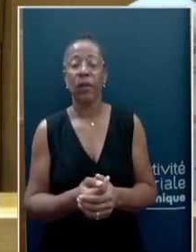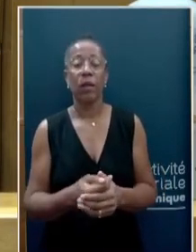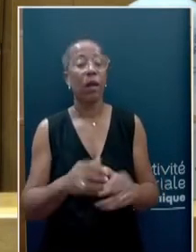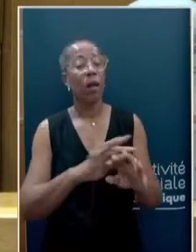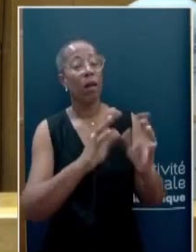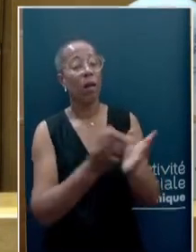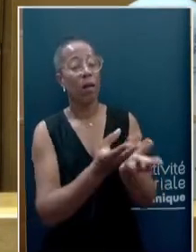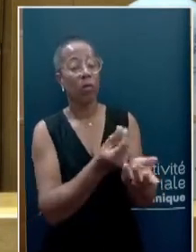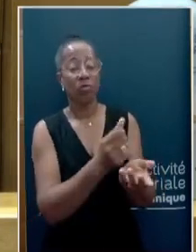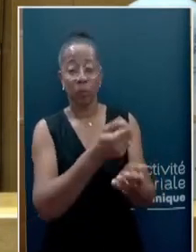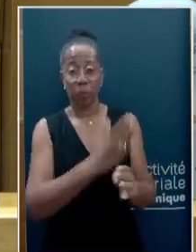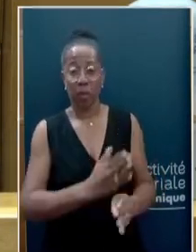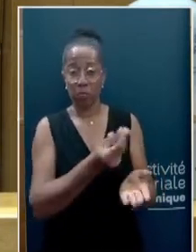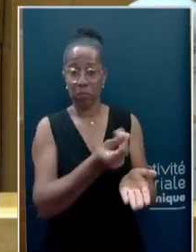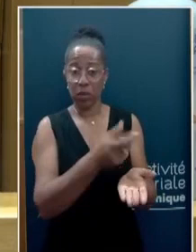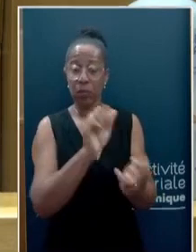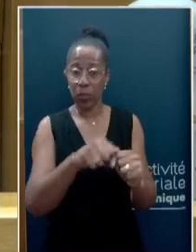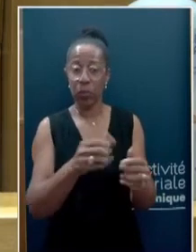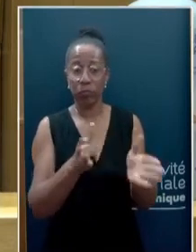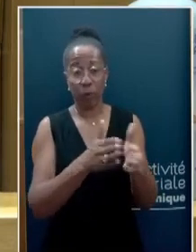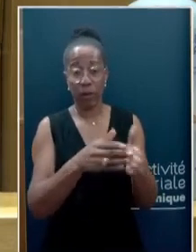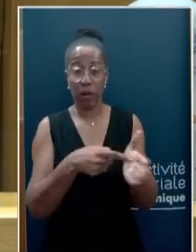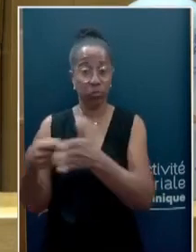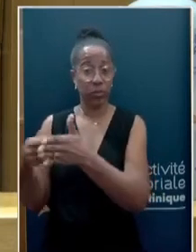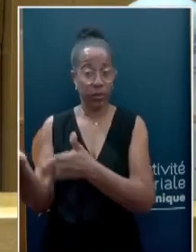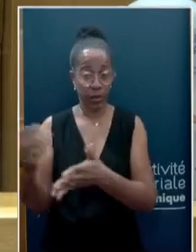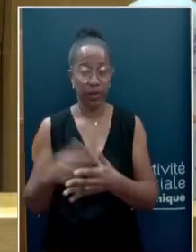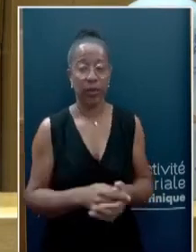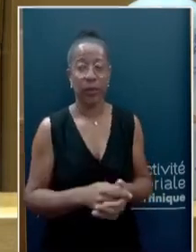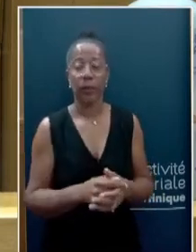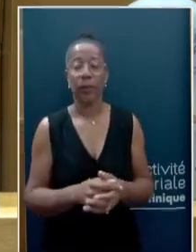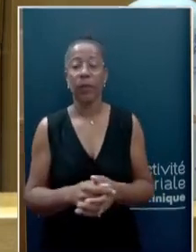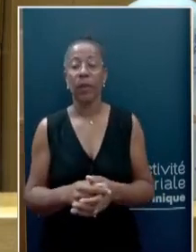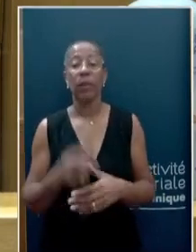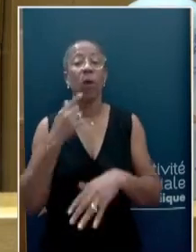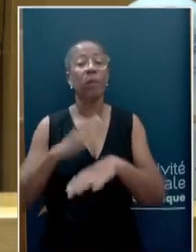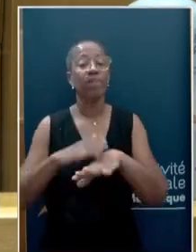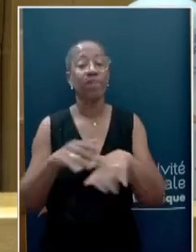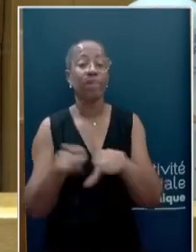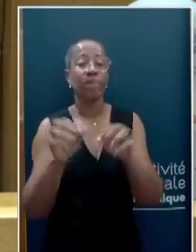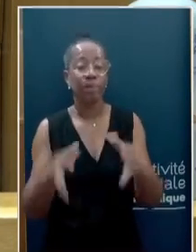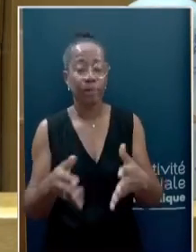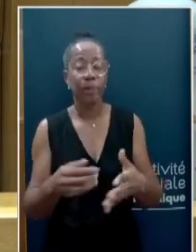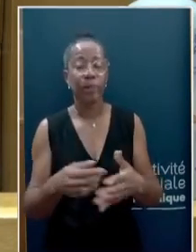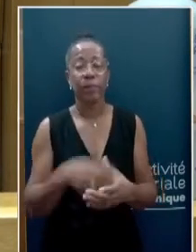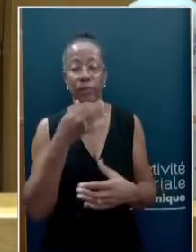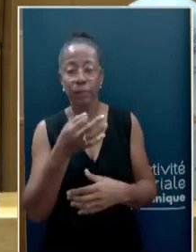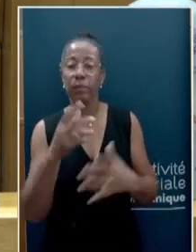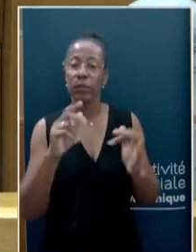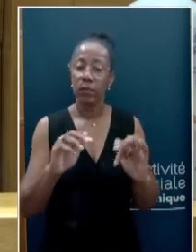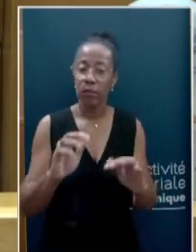dégagées d'office. Donc je signale ça en passant. Alors je disais que c'était astucieux, vous avez repris beaucoup de